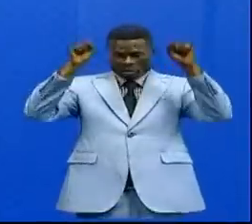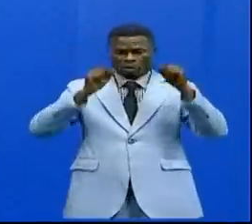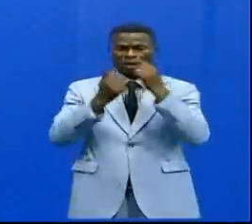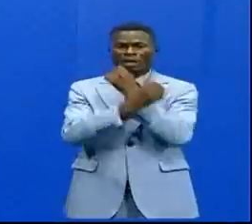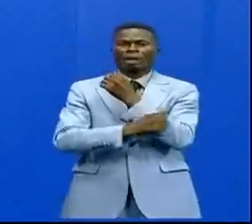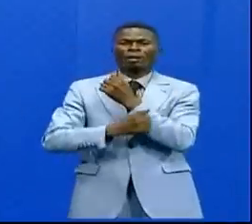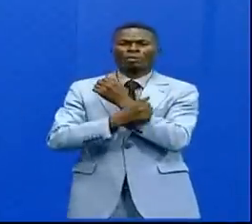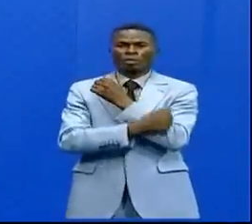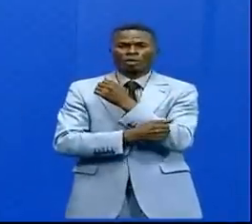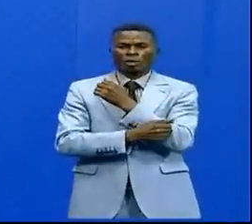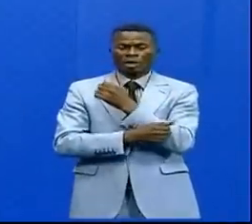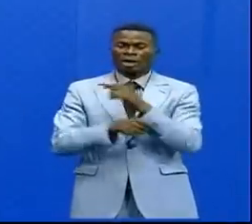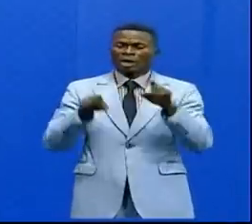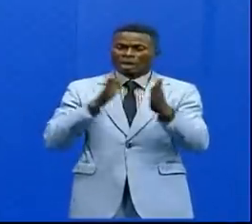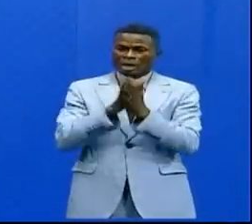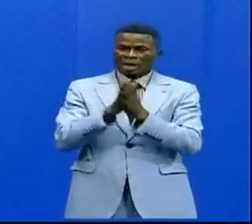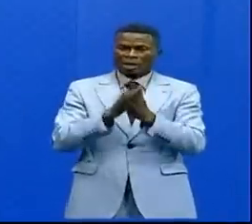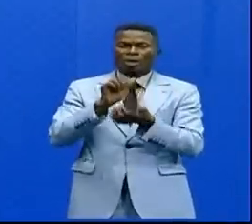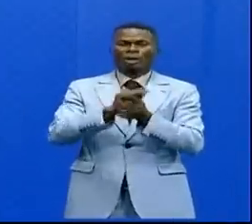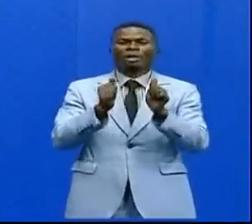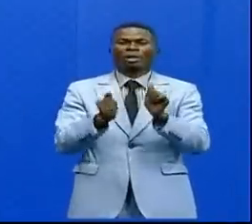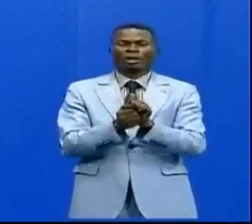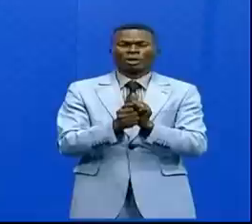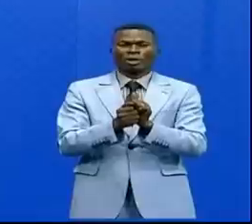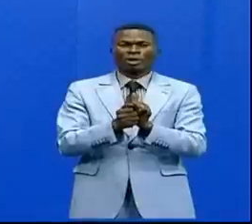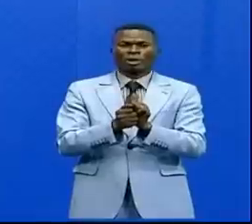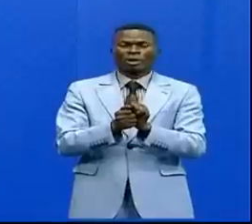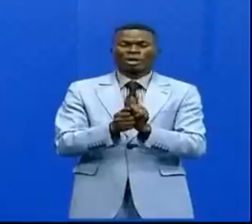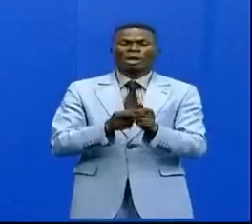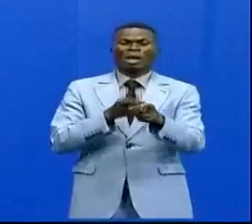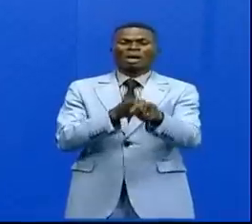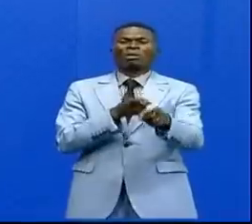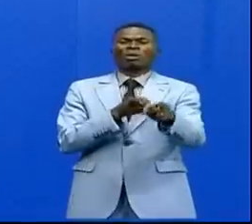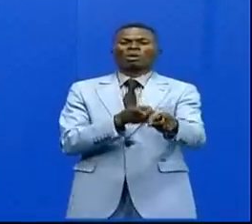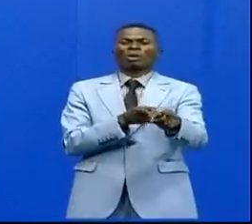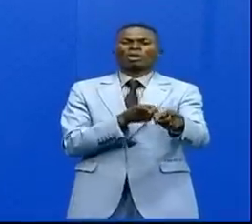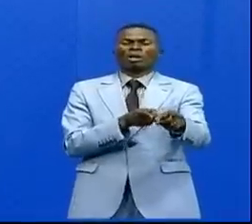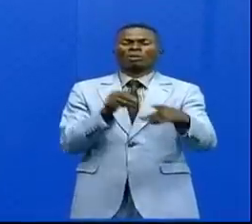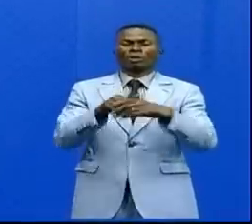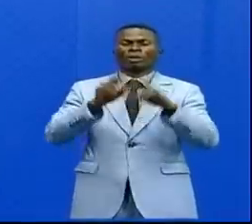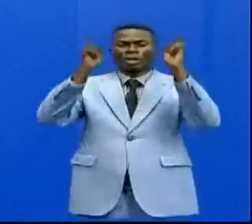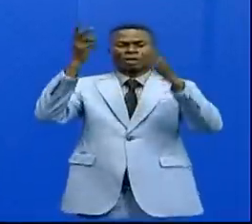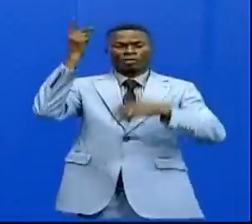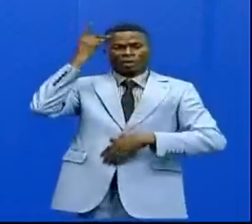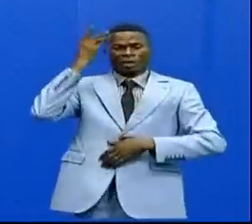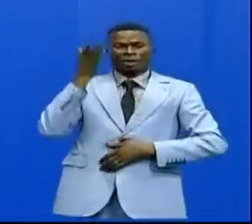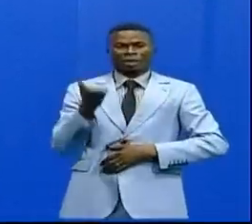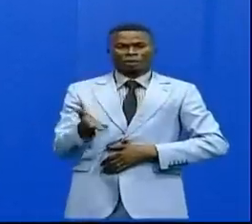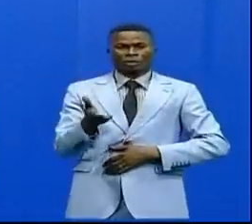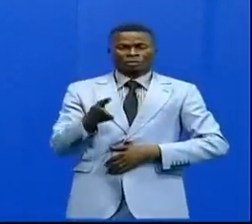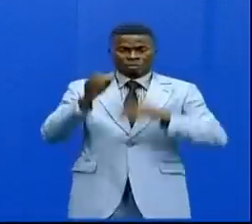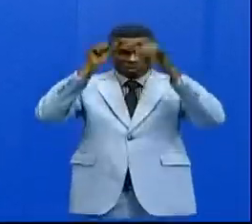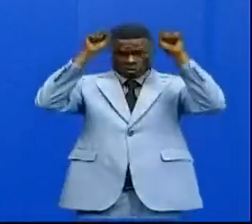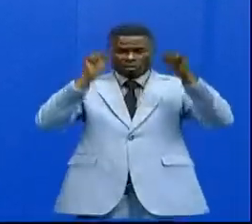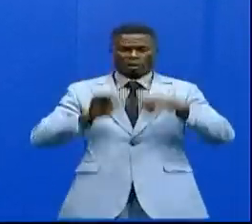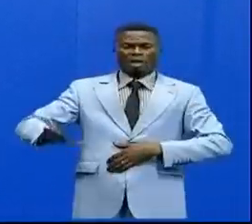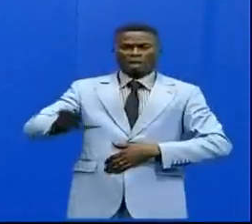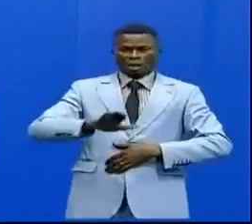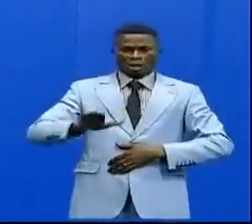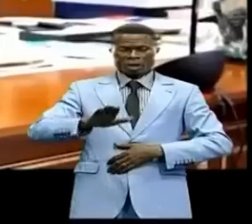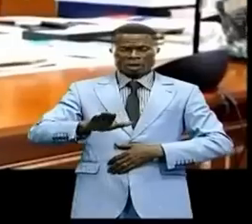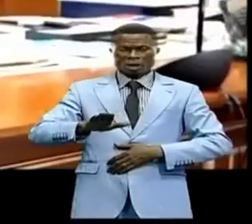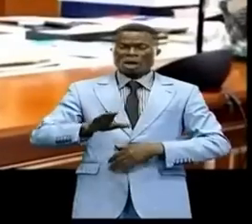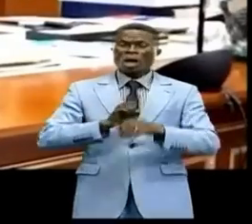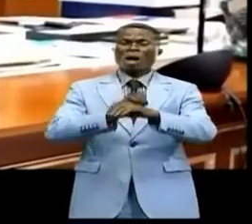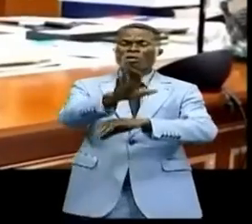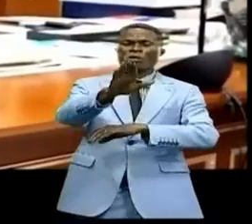République, relatif à la question récurrente des embouteillages dans la ville-province de Kinshasa. Le président de la République a